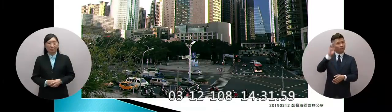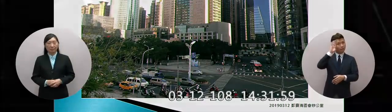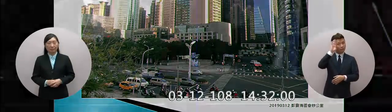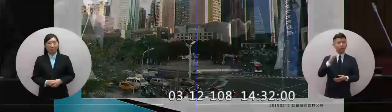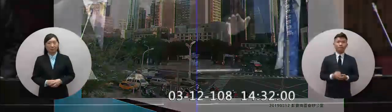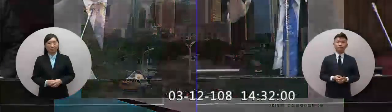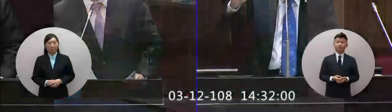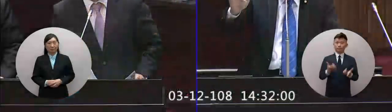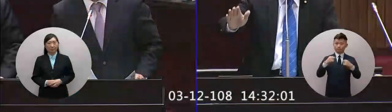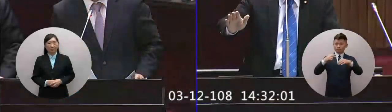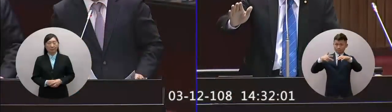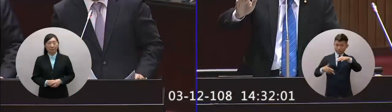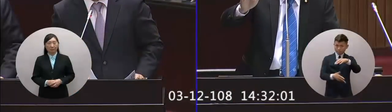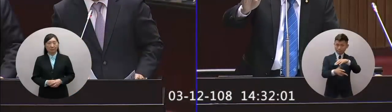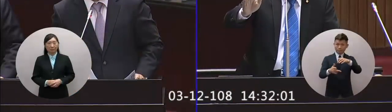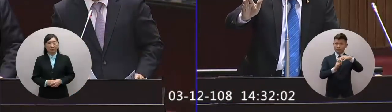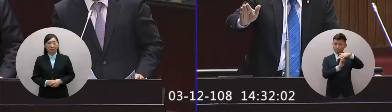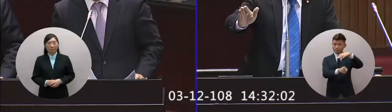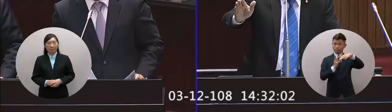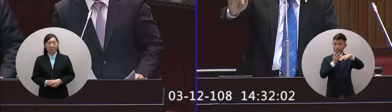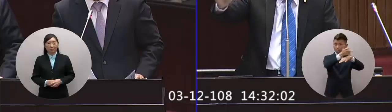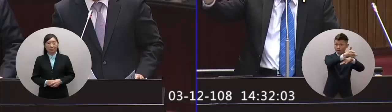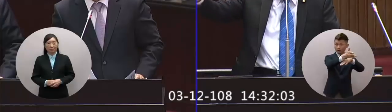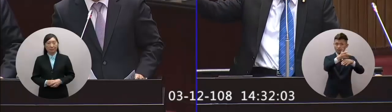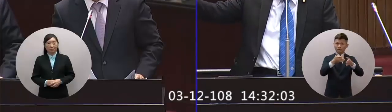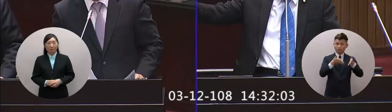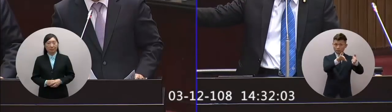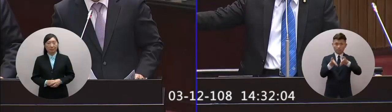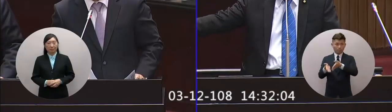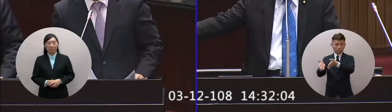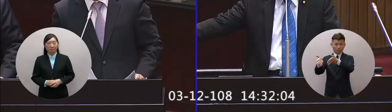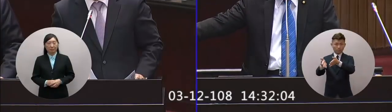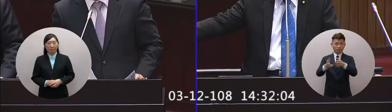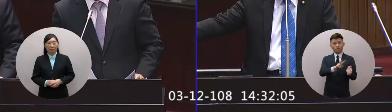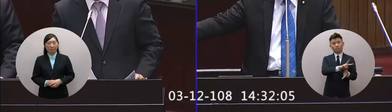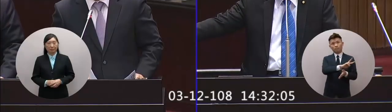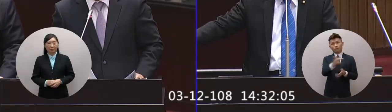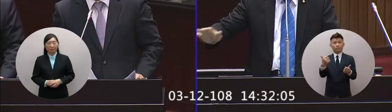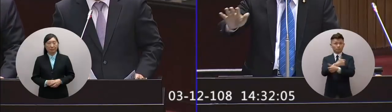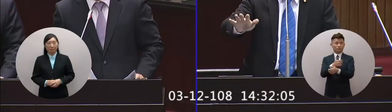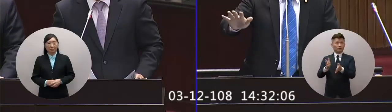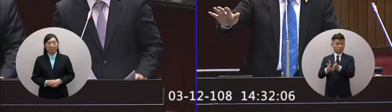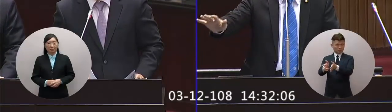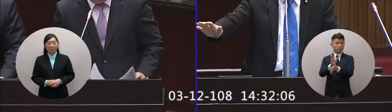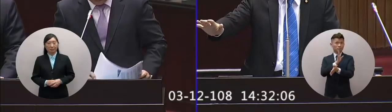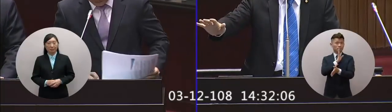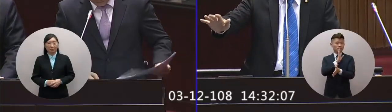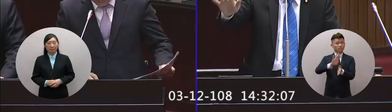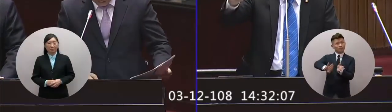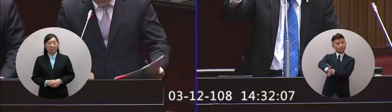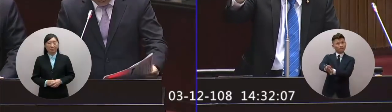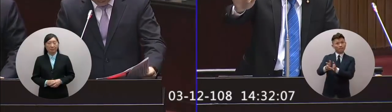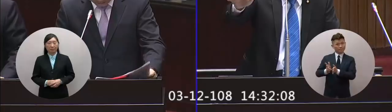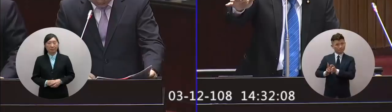因为本来它不管地下化、高架化，它的轨道都是要迁到替代道路去，就是讲爱给刷在边啊